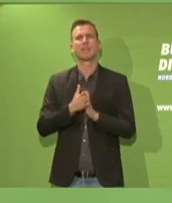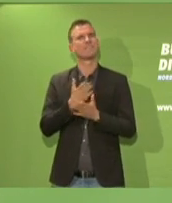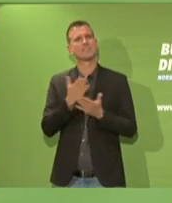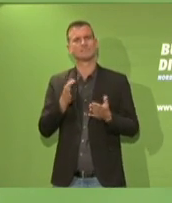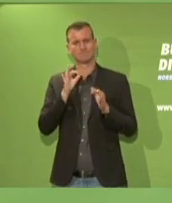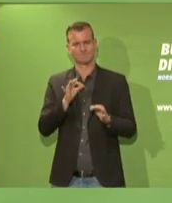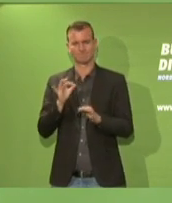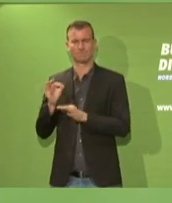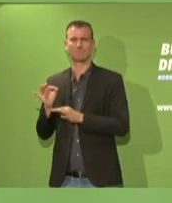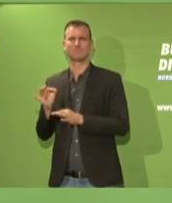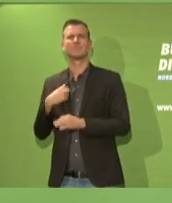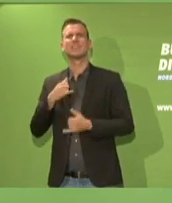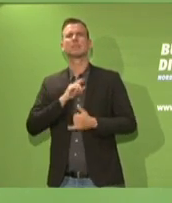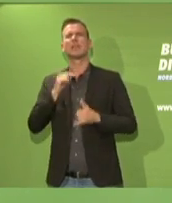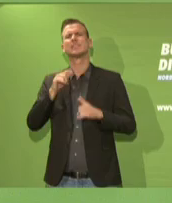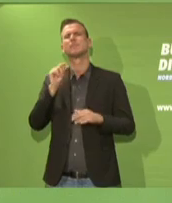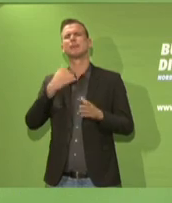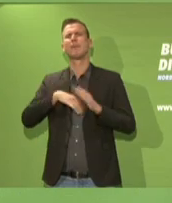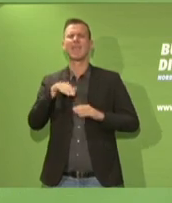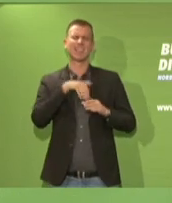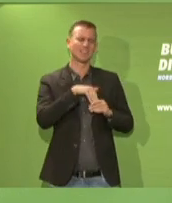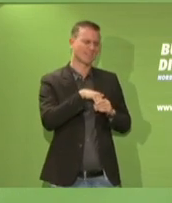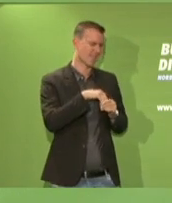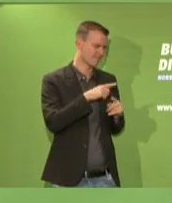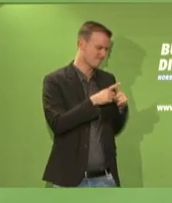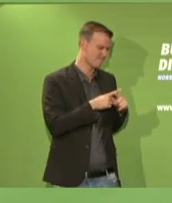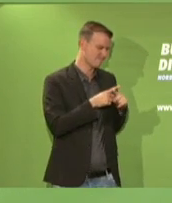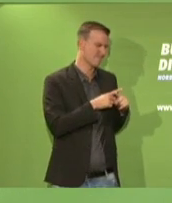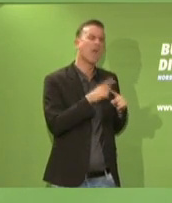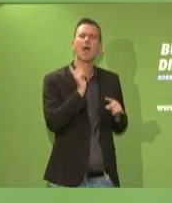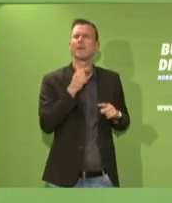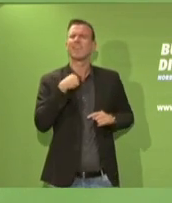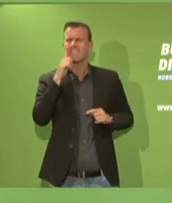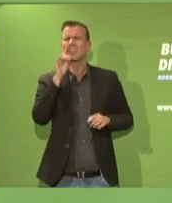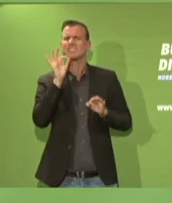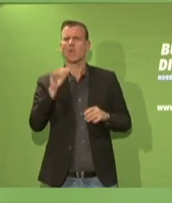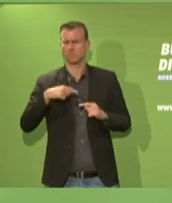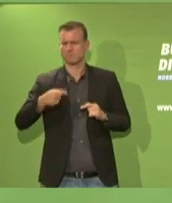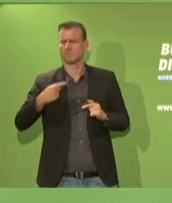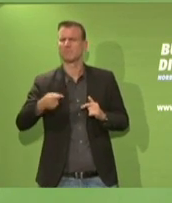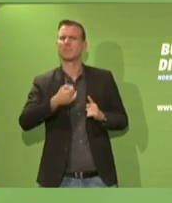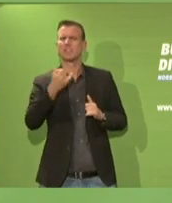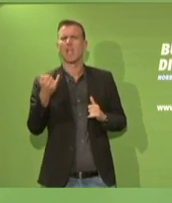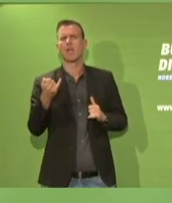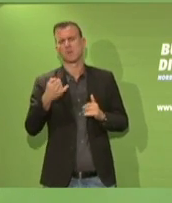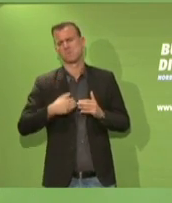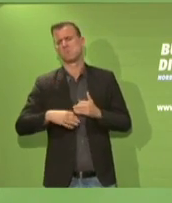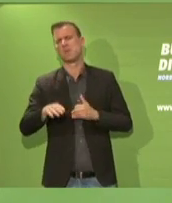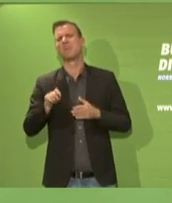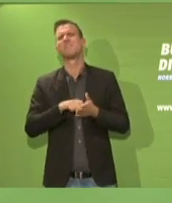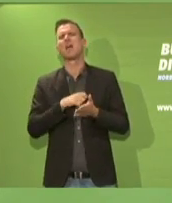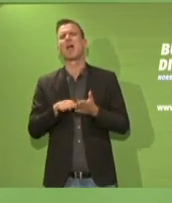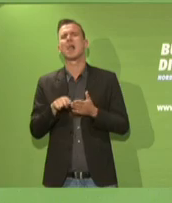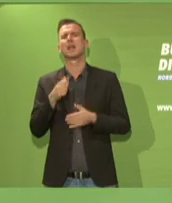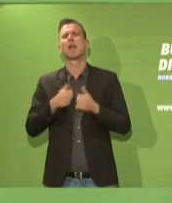sagen, ich habe jetzt ein bisschen auf das Interne abgehoben. Mir ist aber vollkommen klar, dass die nächsten Jahre zwar absehbar wahlkampffrei